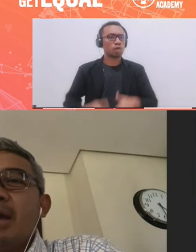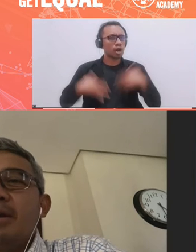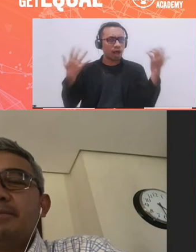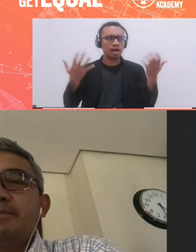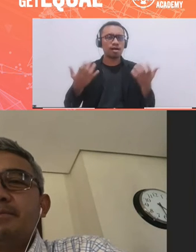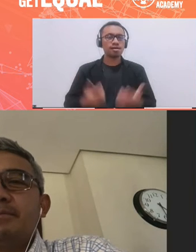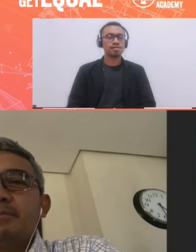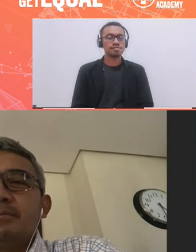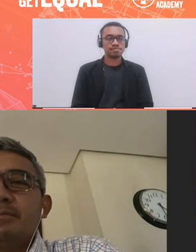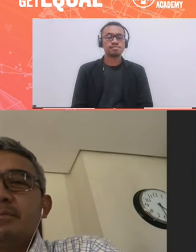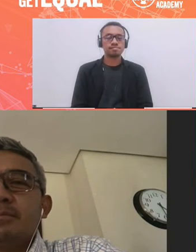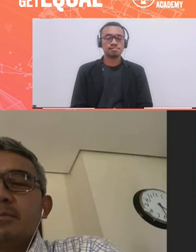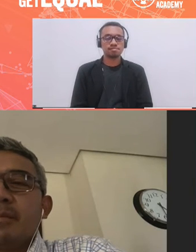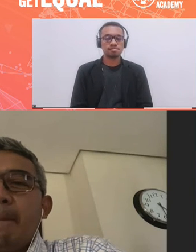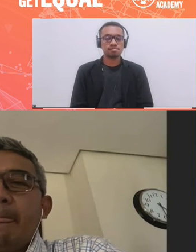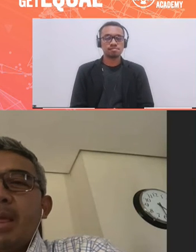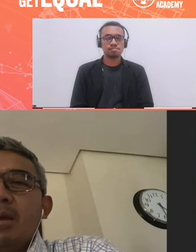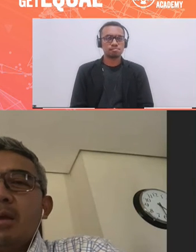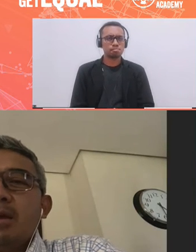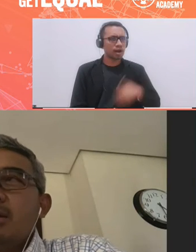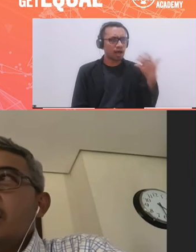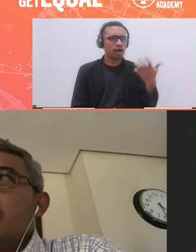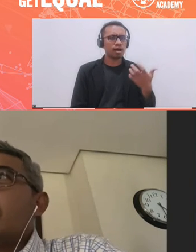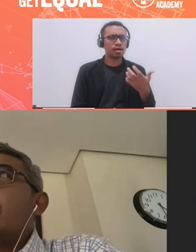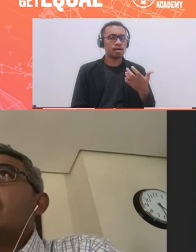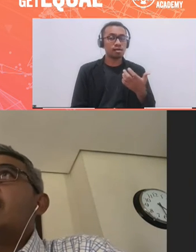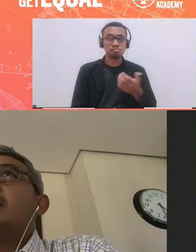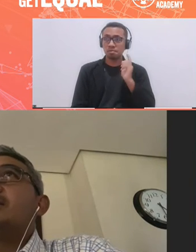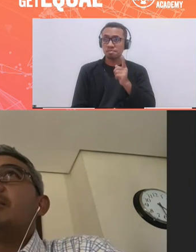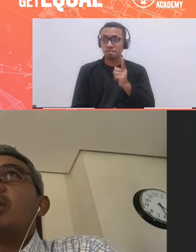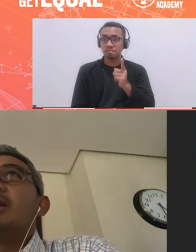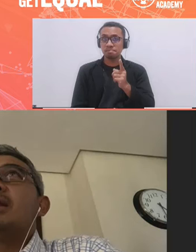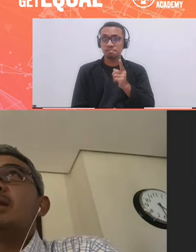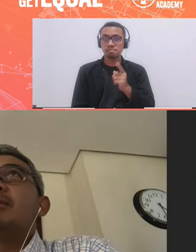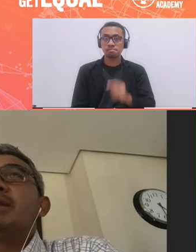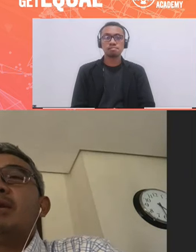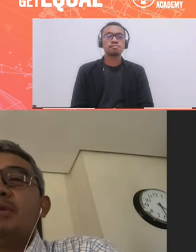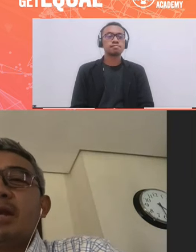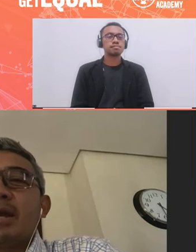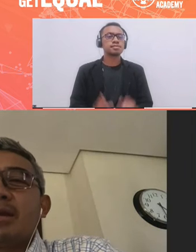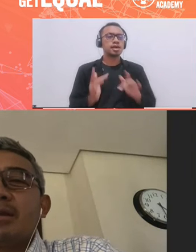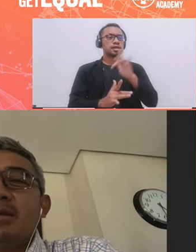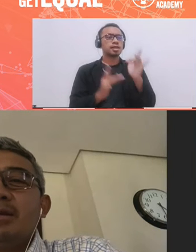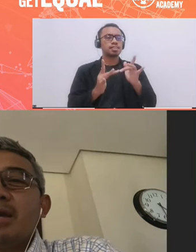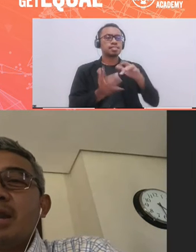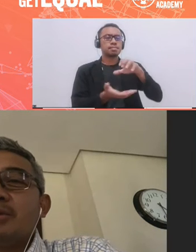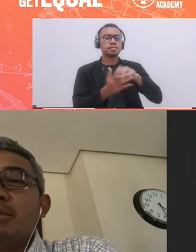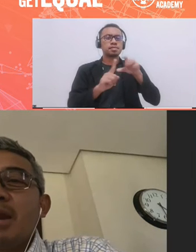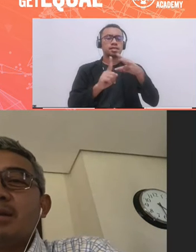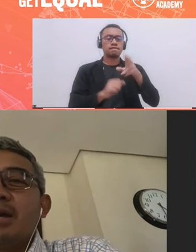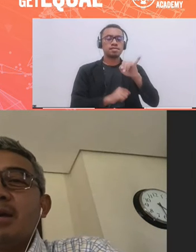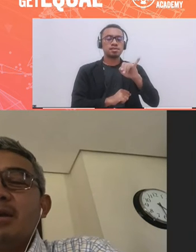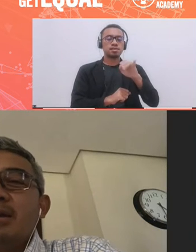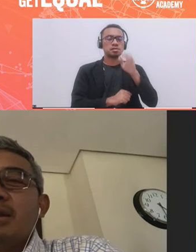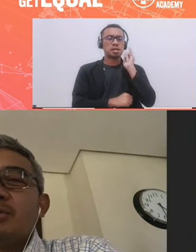Saya marah. Oh, kenapa? Karena sambungan internet di tempatnya Devi jelek. Jadi saya langsung